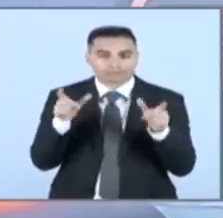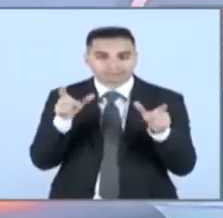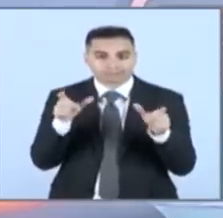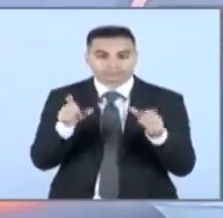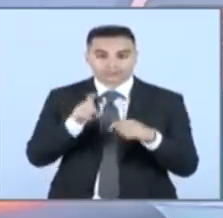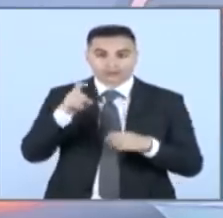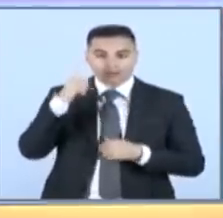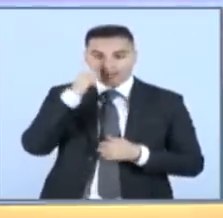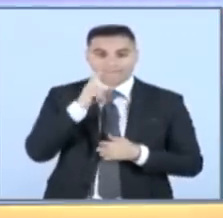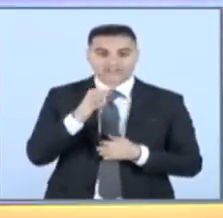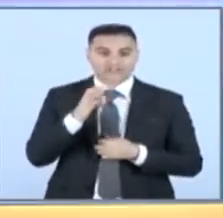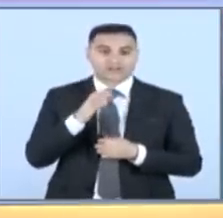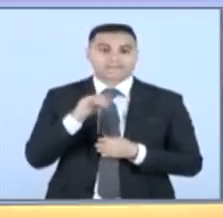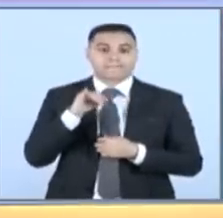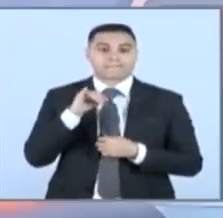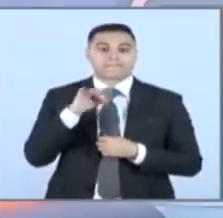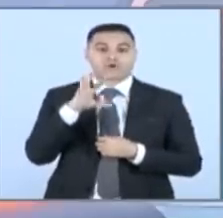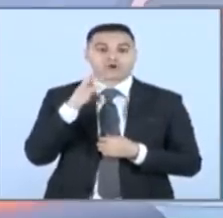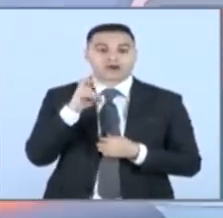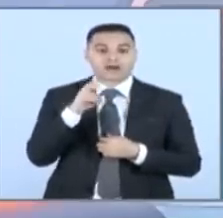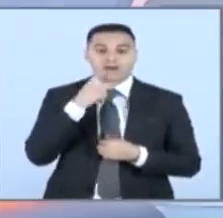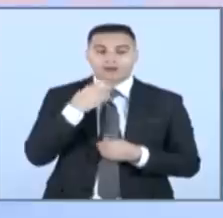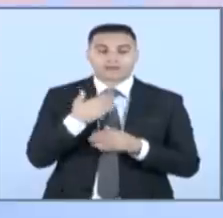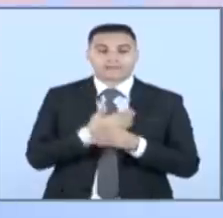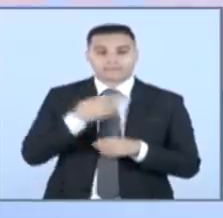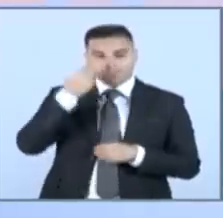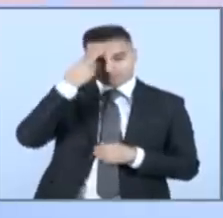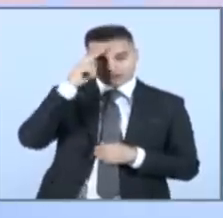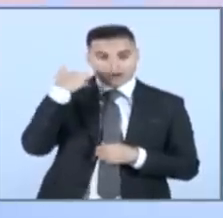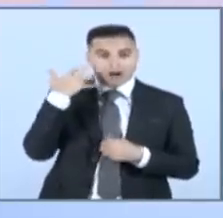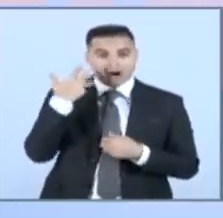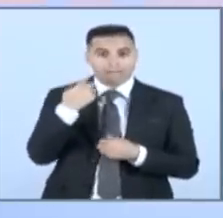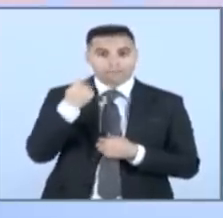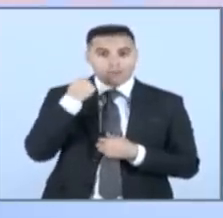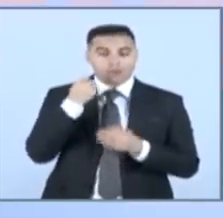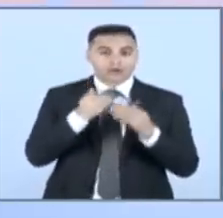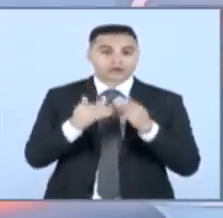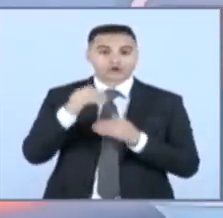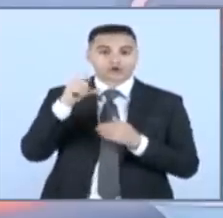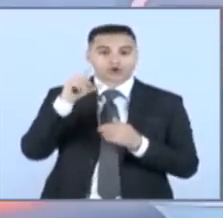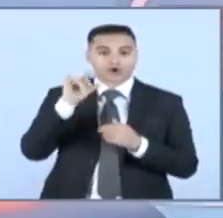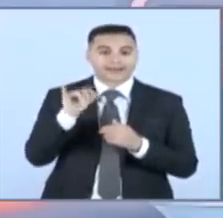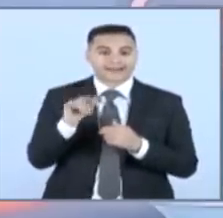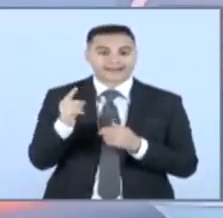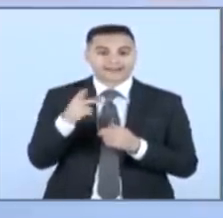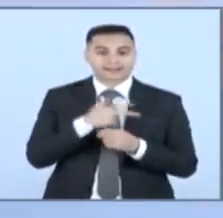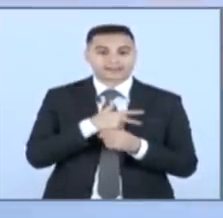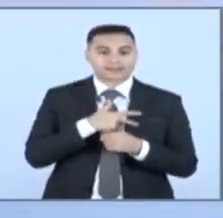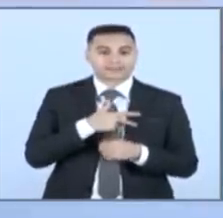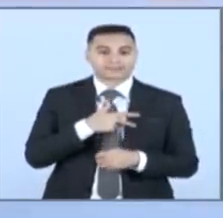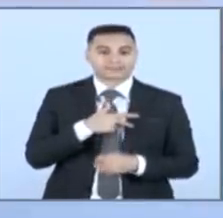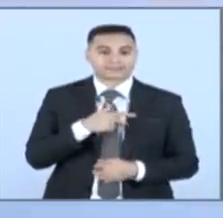صعب، ما فيش إجابة. مو جميل. مانويل نوير. حطم رقم نوير. هيجو لوريس. هيجو